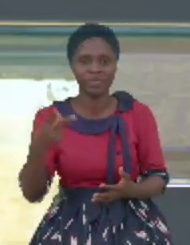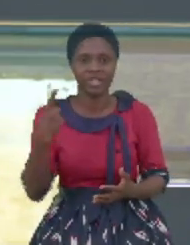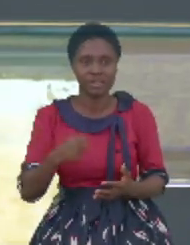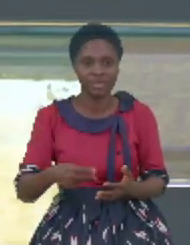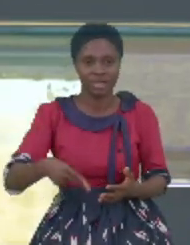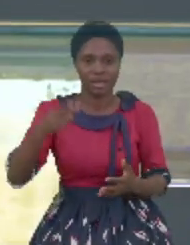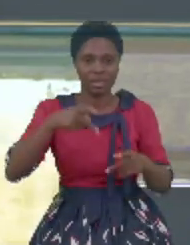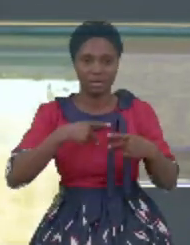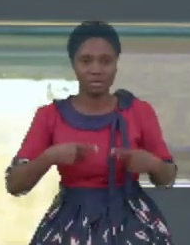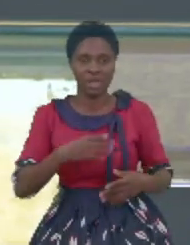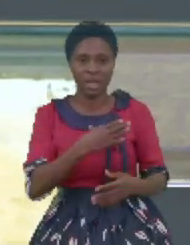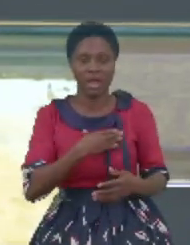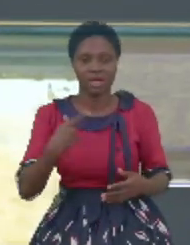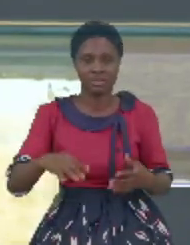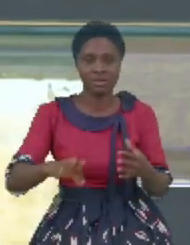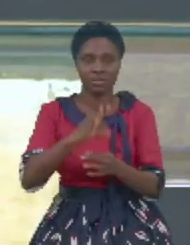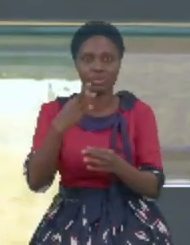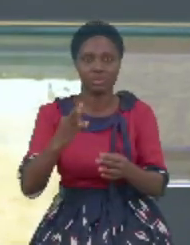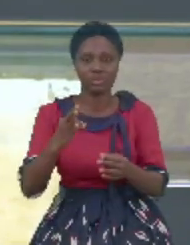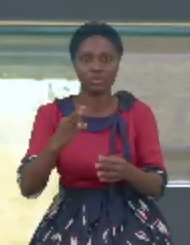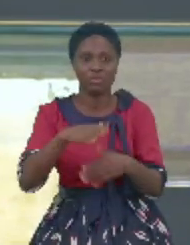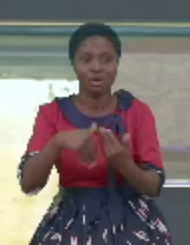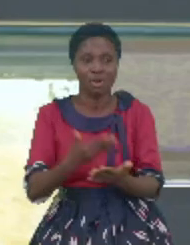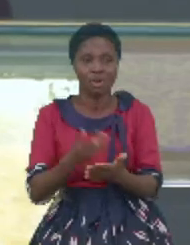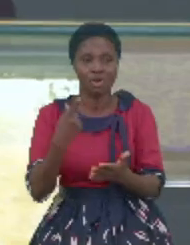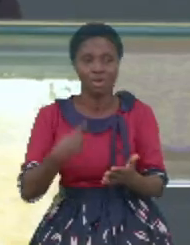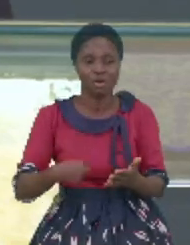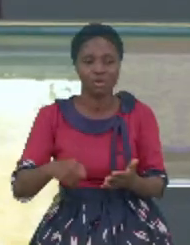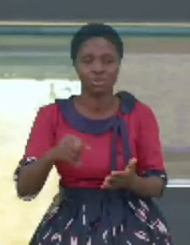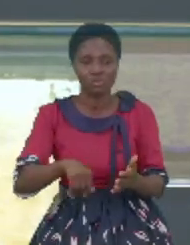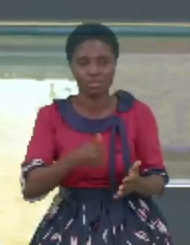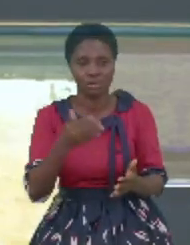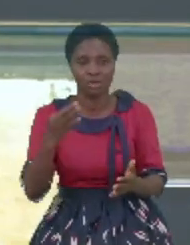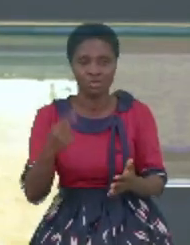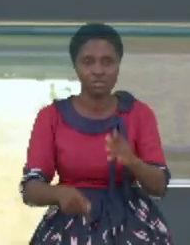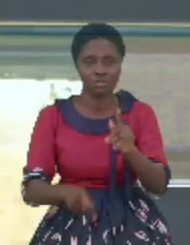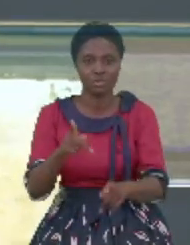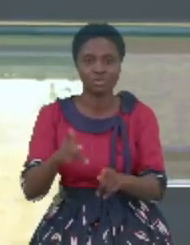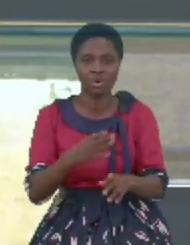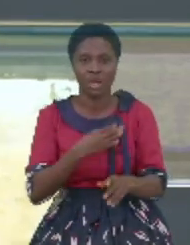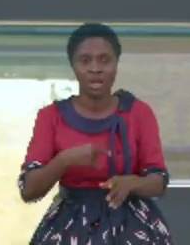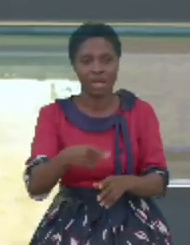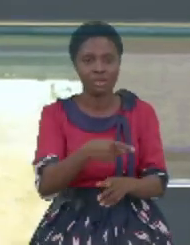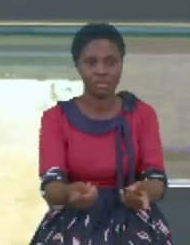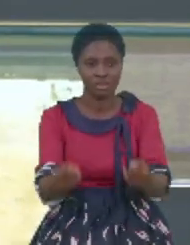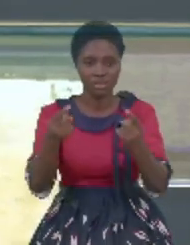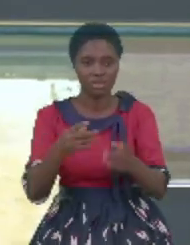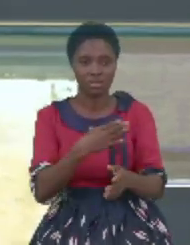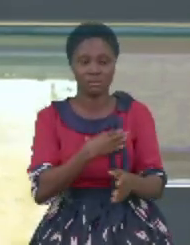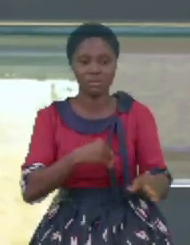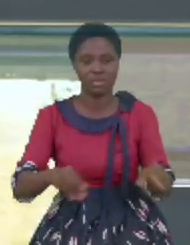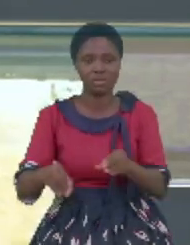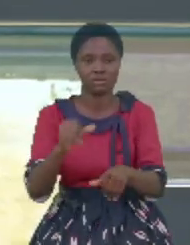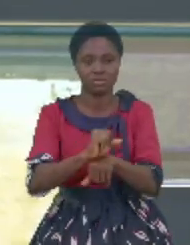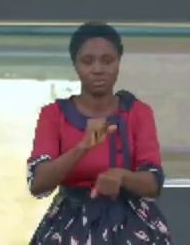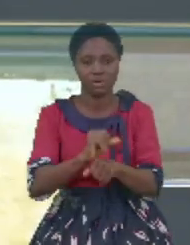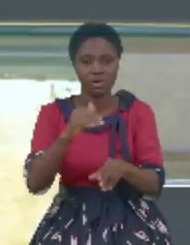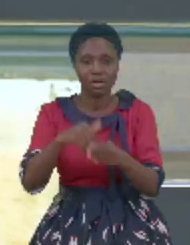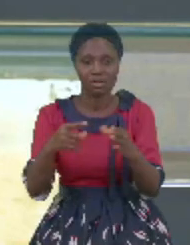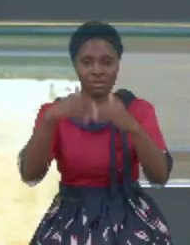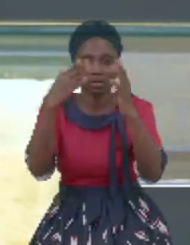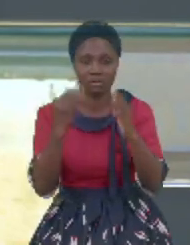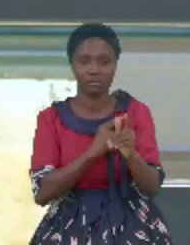de tout le reste du peuple. Ils vinrent et ils se mirent à l'œuvre. Tu ne veux rien faire, mais ton